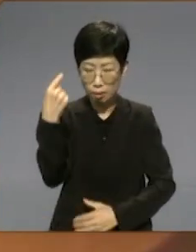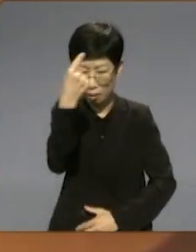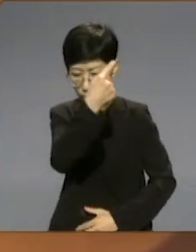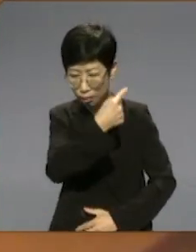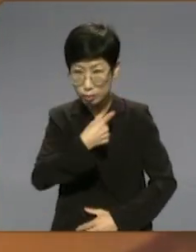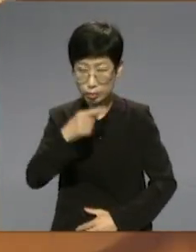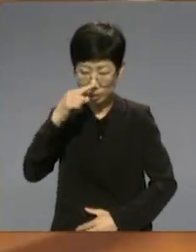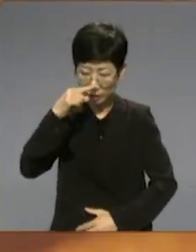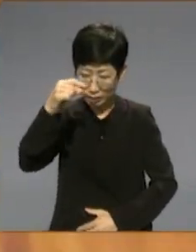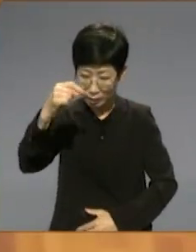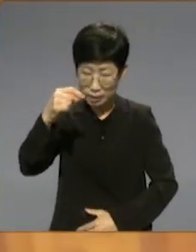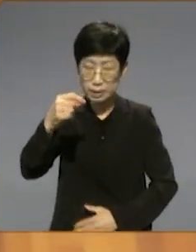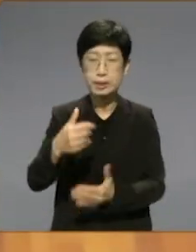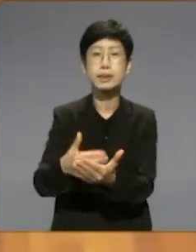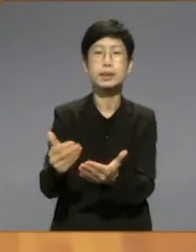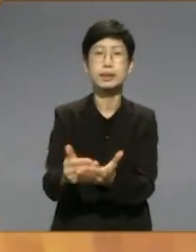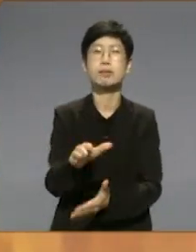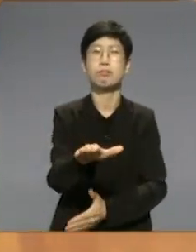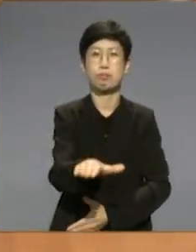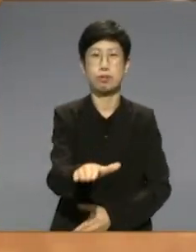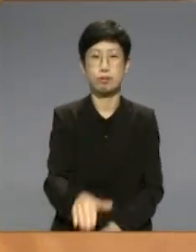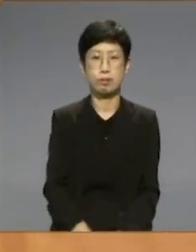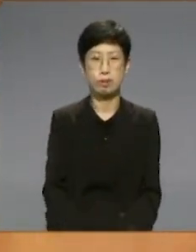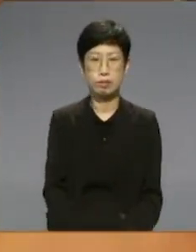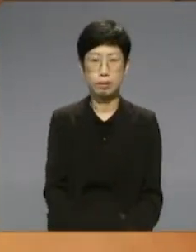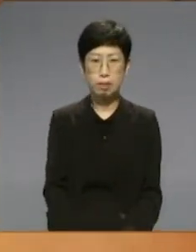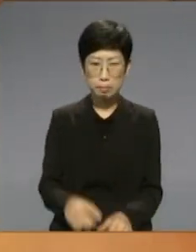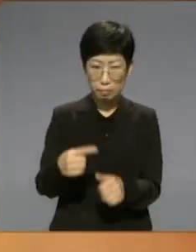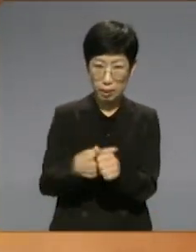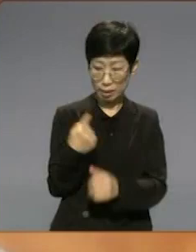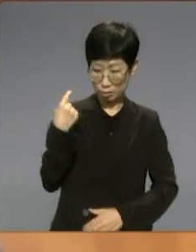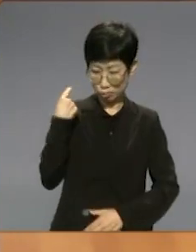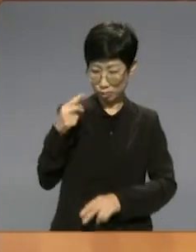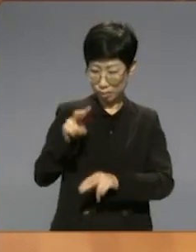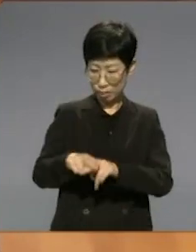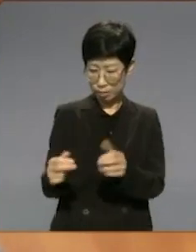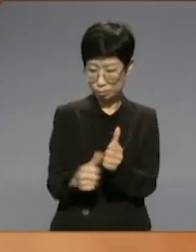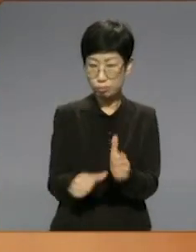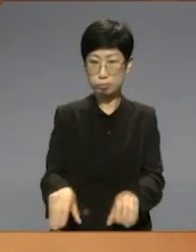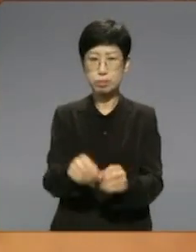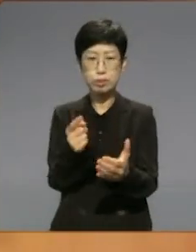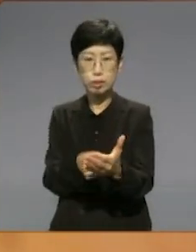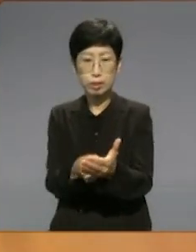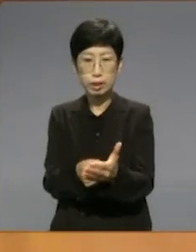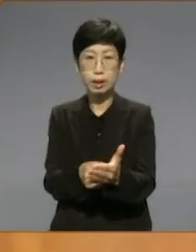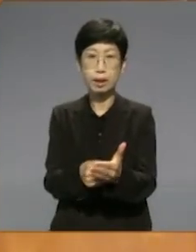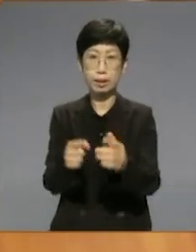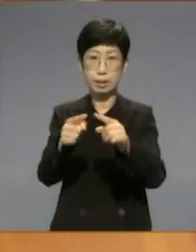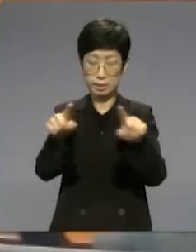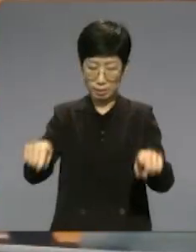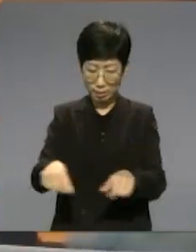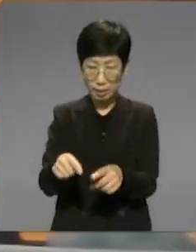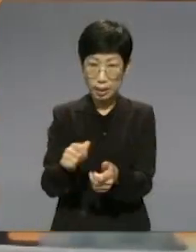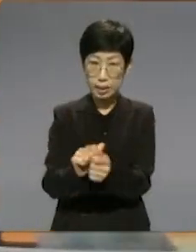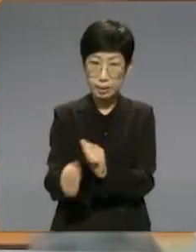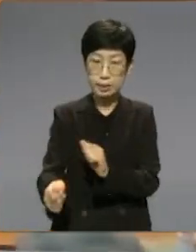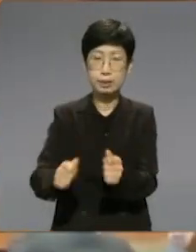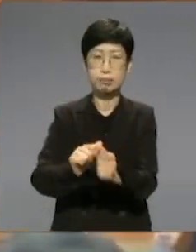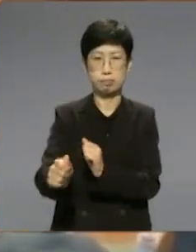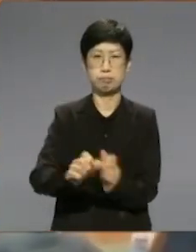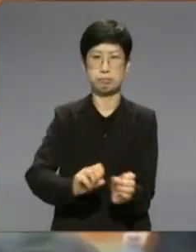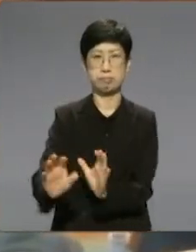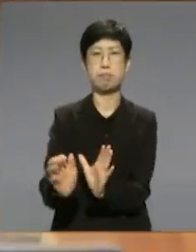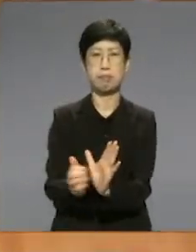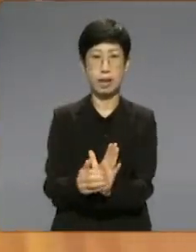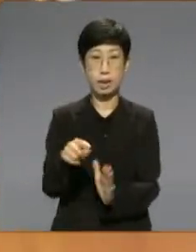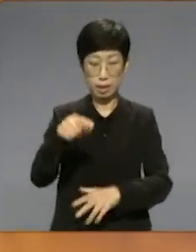긴 피노키오처럼 묘사한 초상화입니다. 그러자 뒤에 앉은 부총리가 해당 그림을 찢어버립니다. 이 행동에 화가